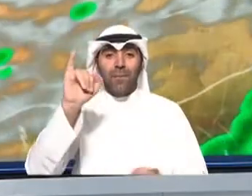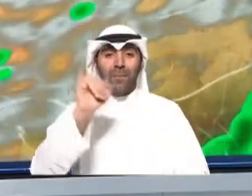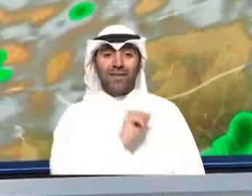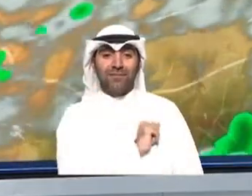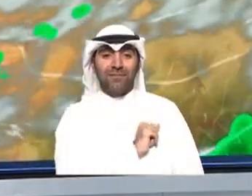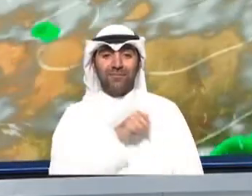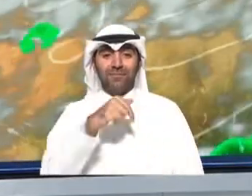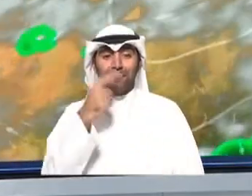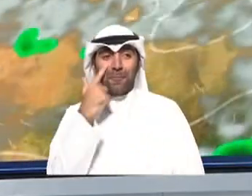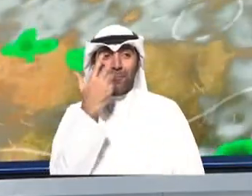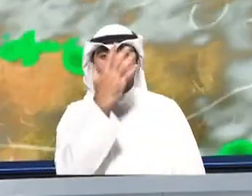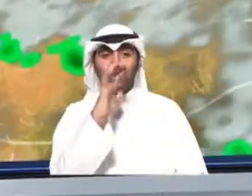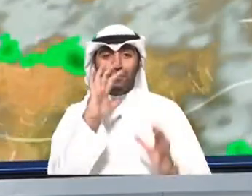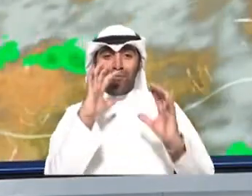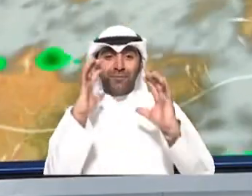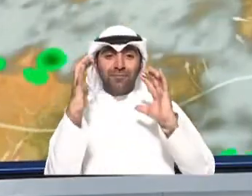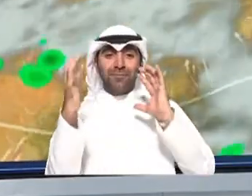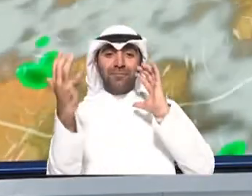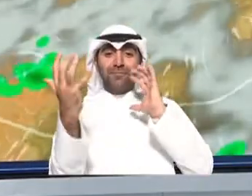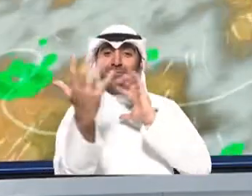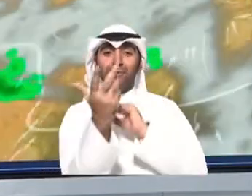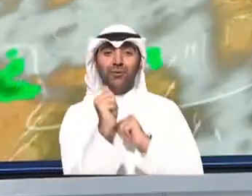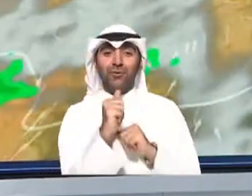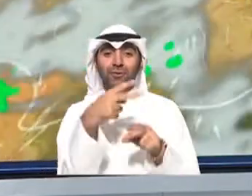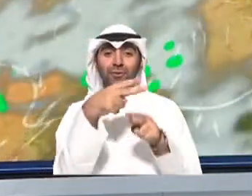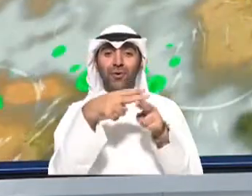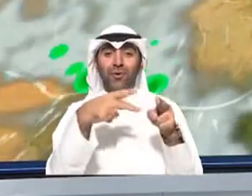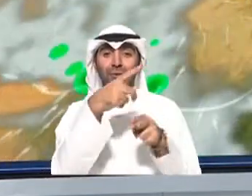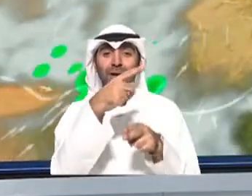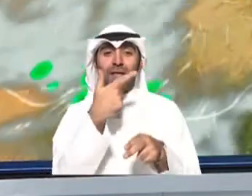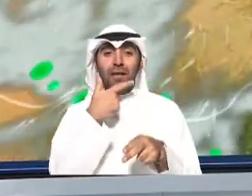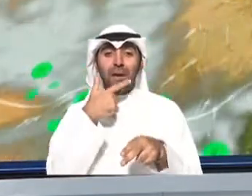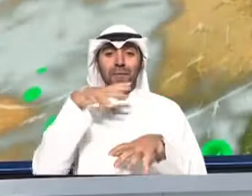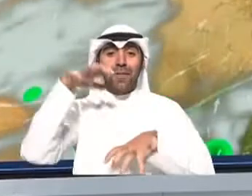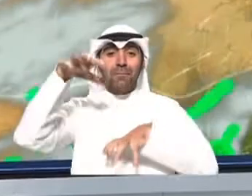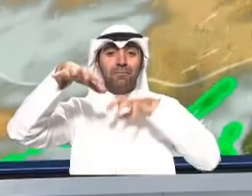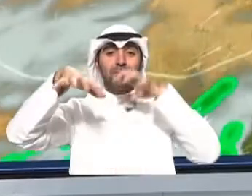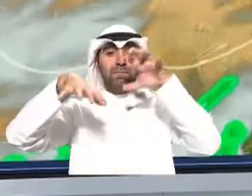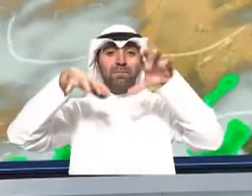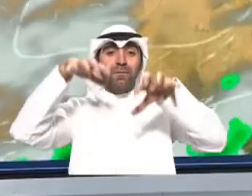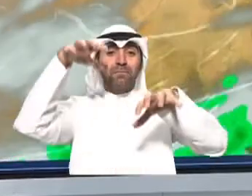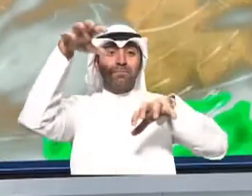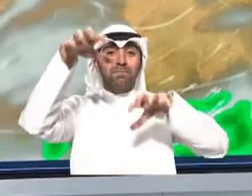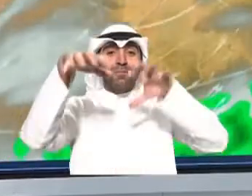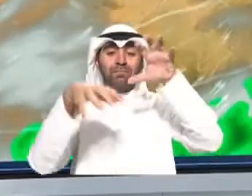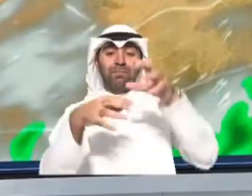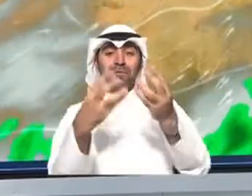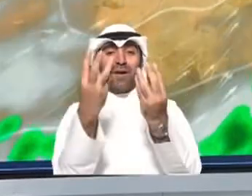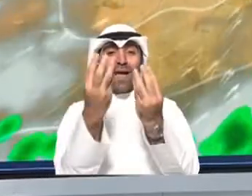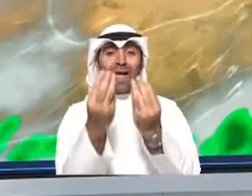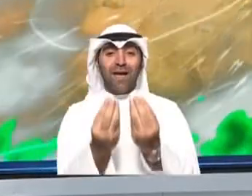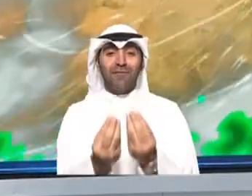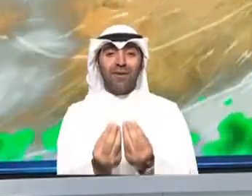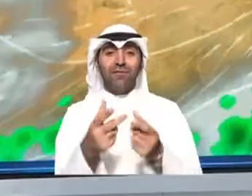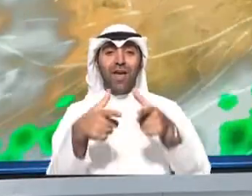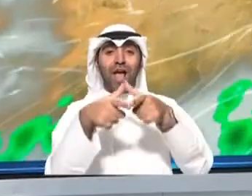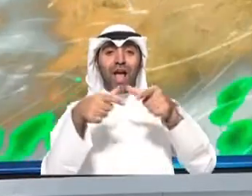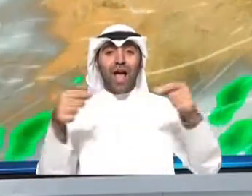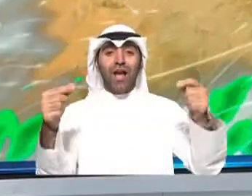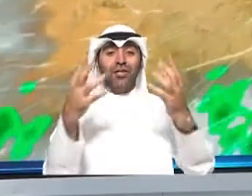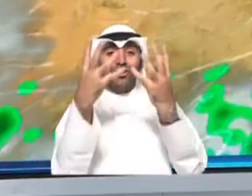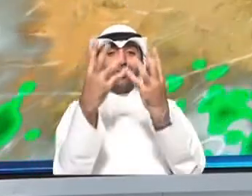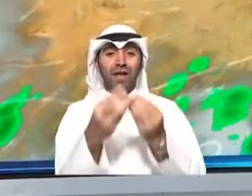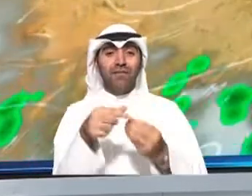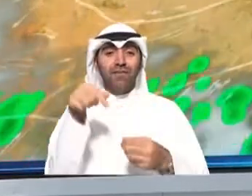تتأثر دولة الكويت في بعض المنخفضات الجوية الصغيرة تشكلت على شمال الخليج العربي، أدت إلى تقلب الرياح ما